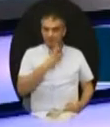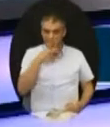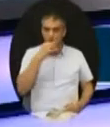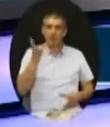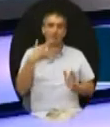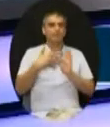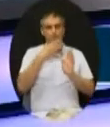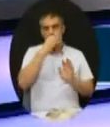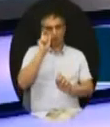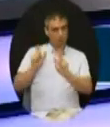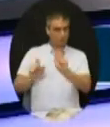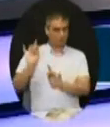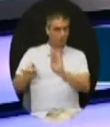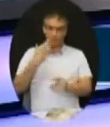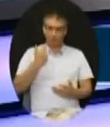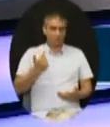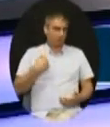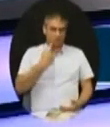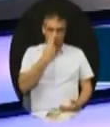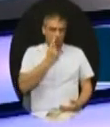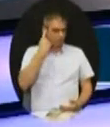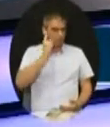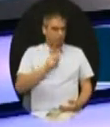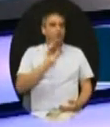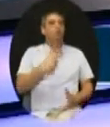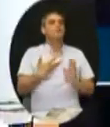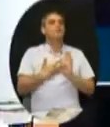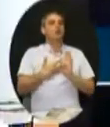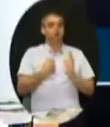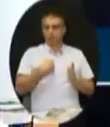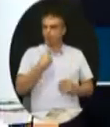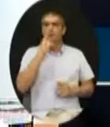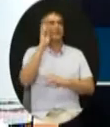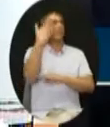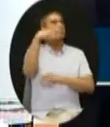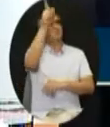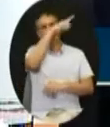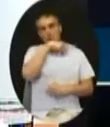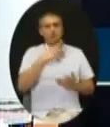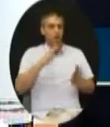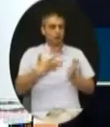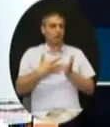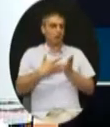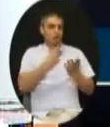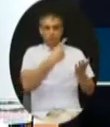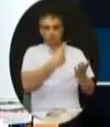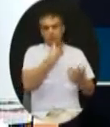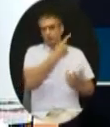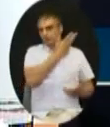נכלל בתוך הדלגיטימציה? בעיניי בהחלט לא. יש ביקורת שאנחנו משמיעים כלפי מדינות כאלה ואחרות, יש ביקורת